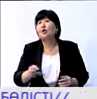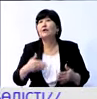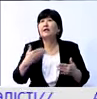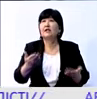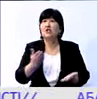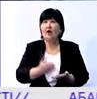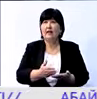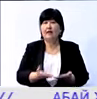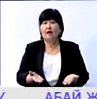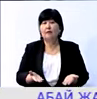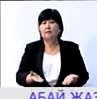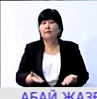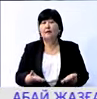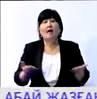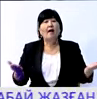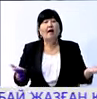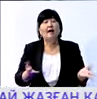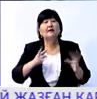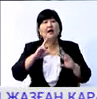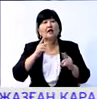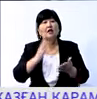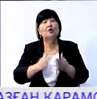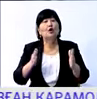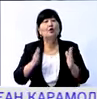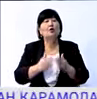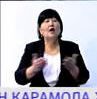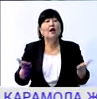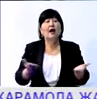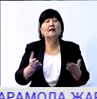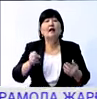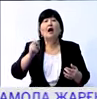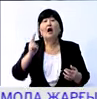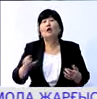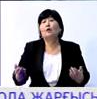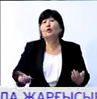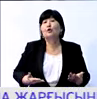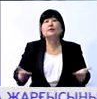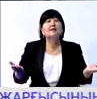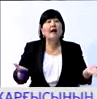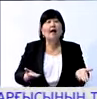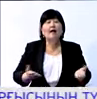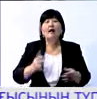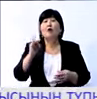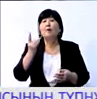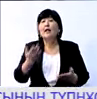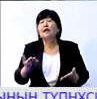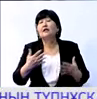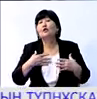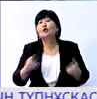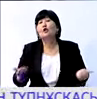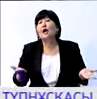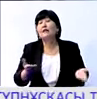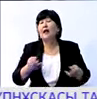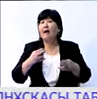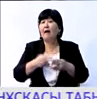жағынан да жаңағы қандай кемшіліктер бар, үйінде қандай әлеуметтік тұрмысы қалай, бұл баланың денсаулығына не